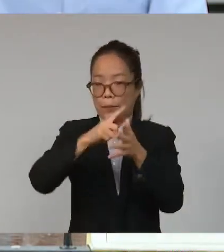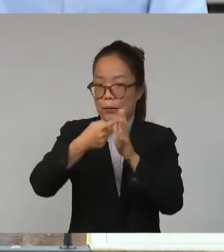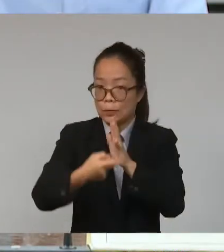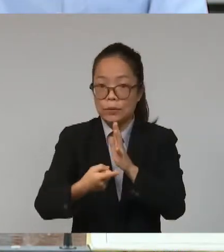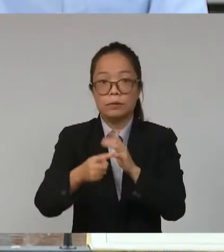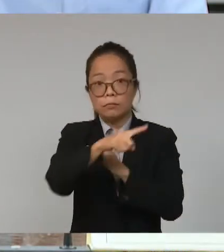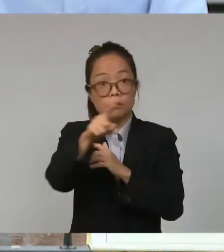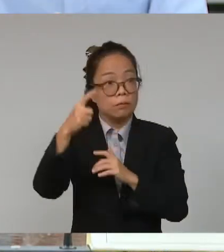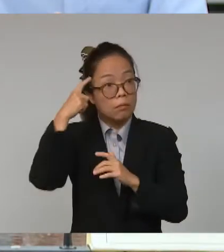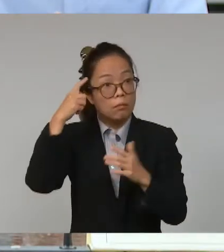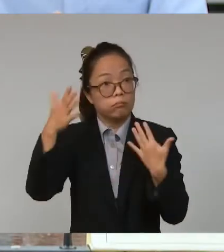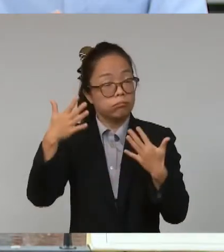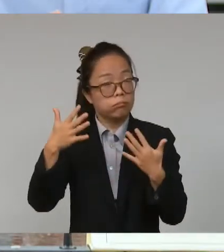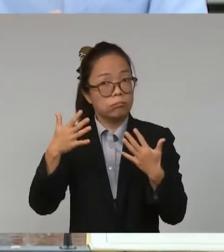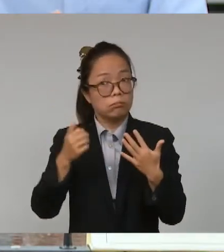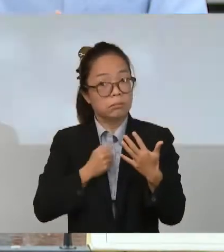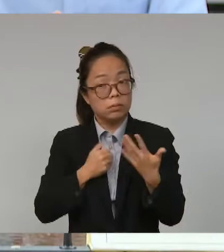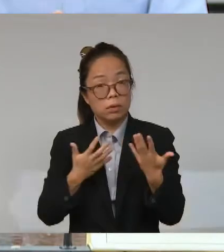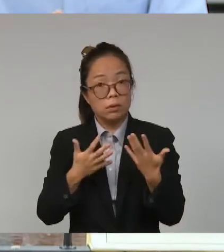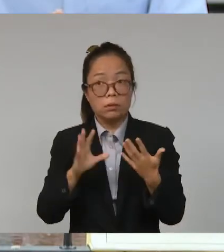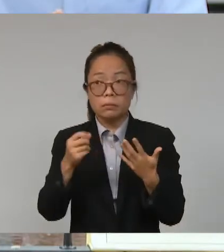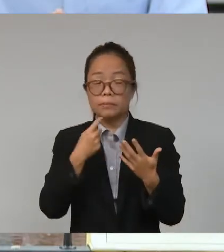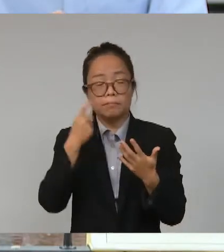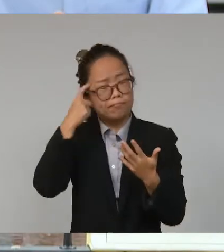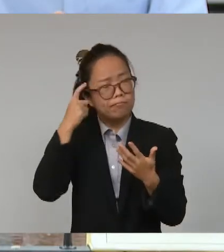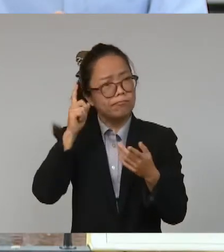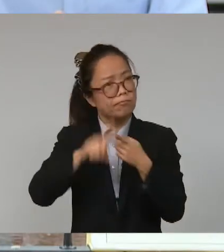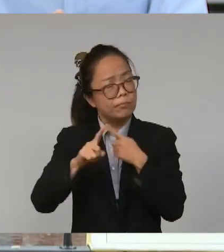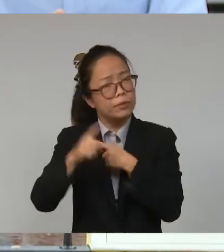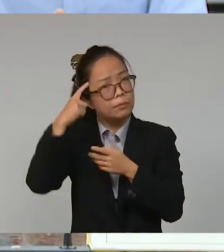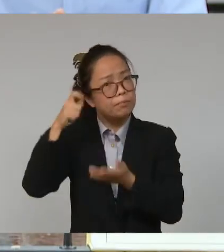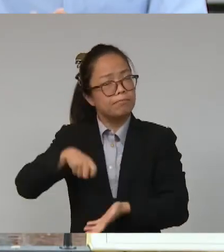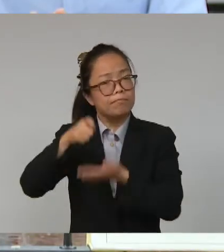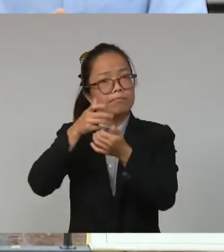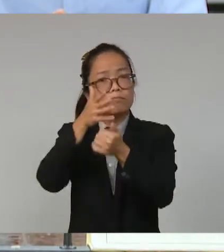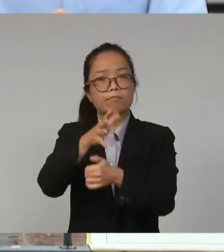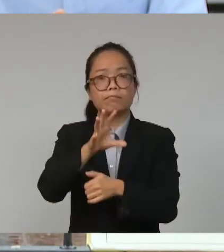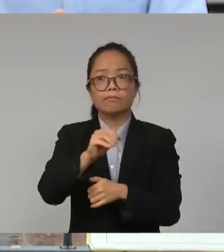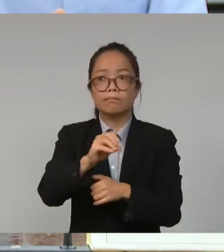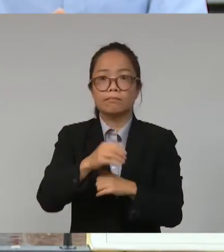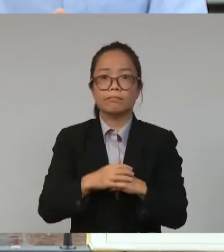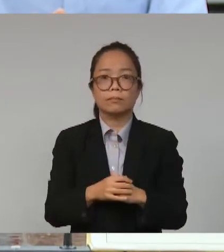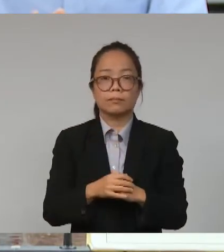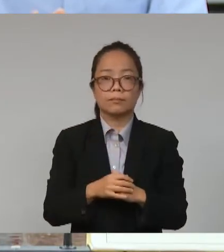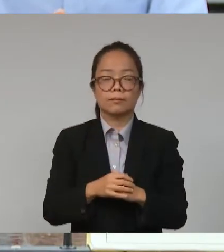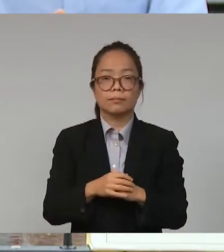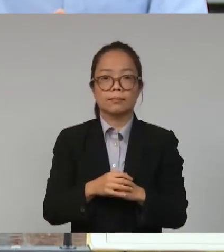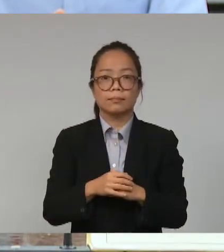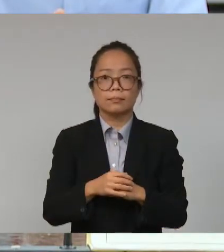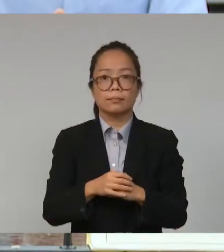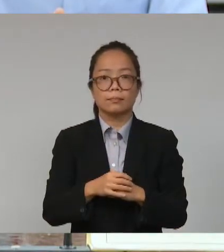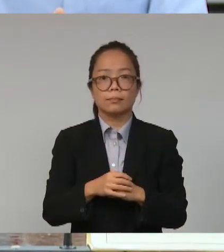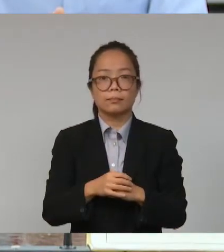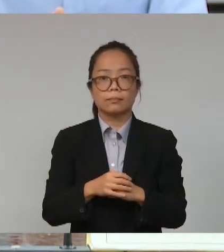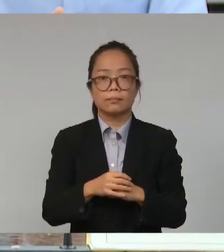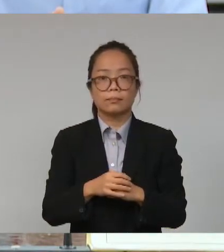各位与会者有没有什么意见或是不清楚的地方？